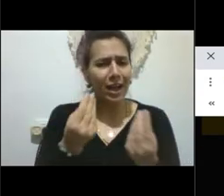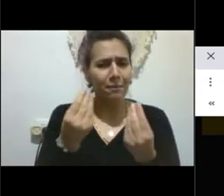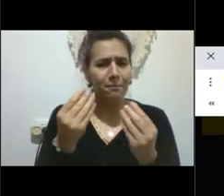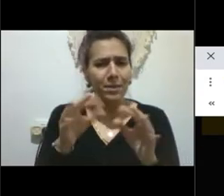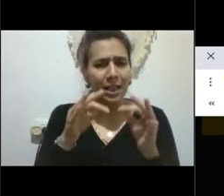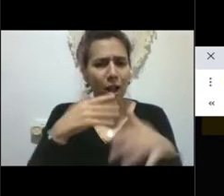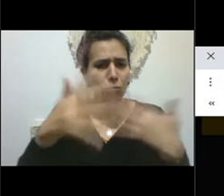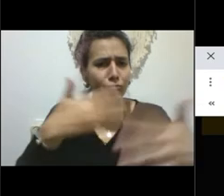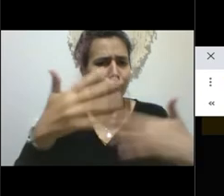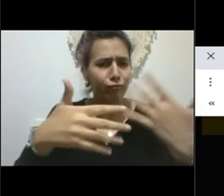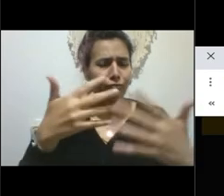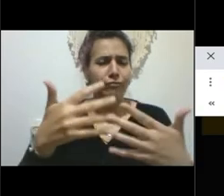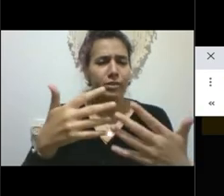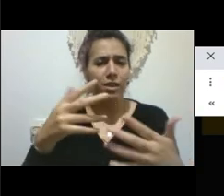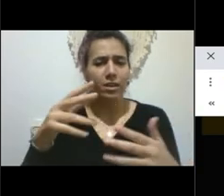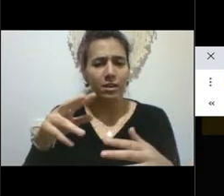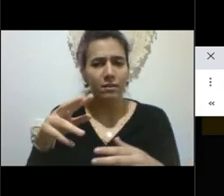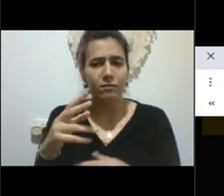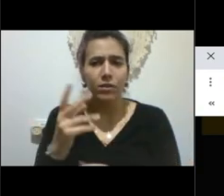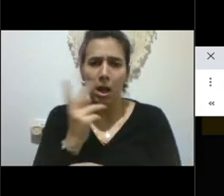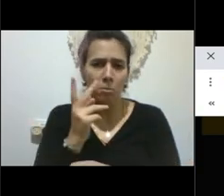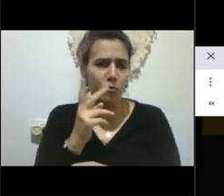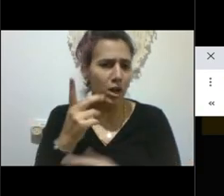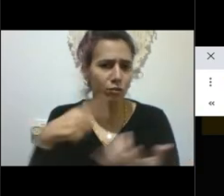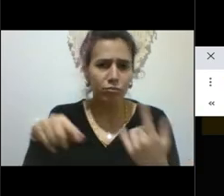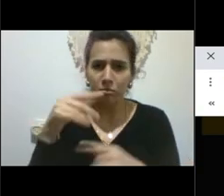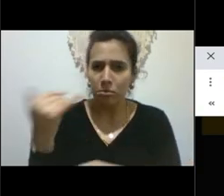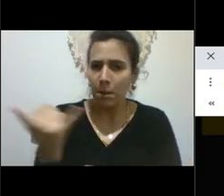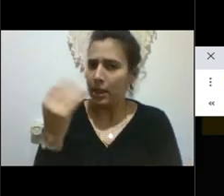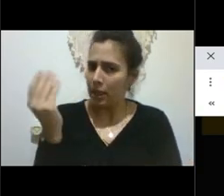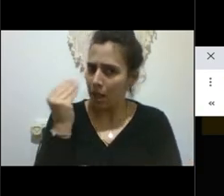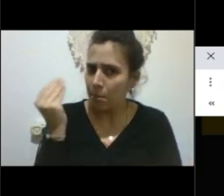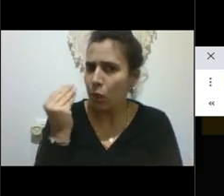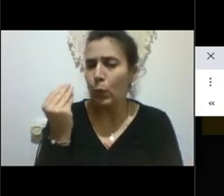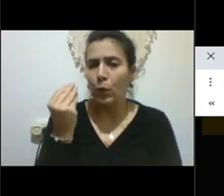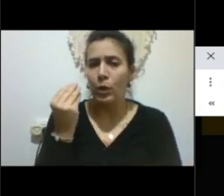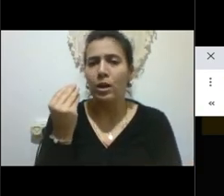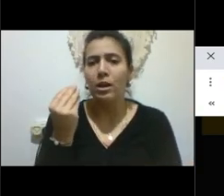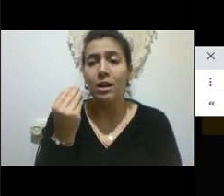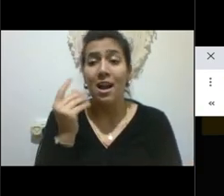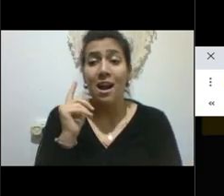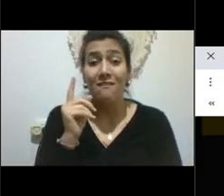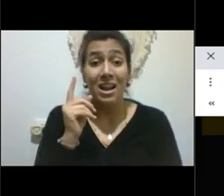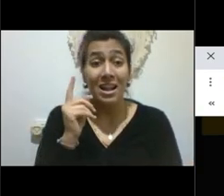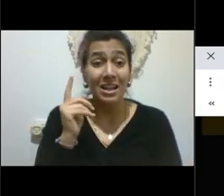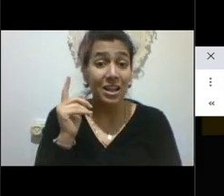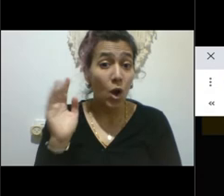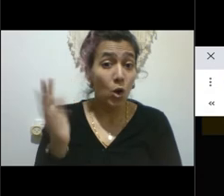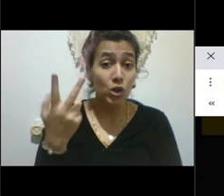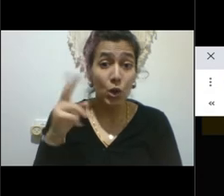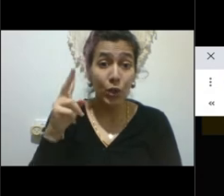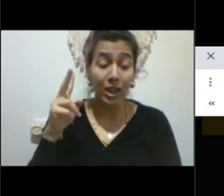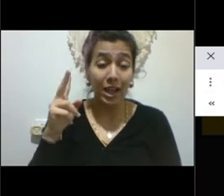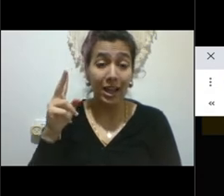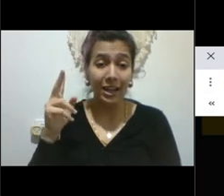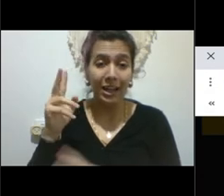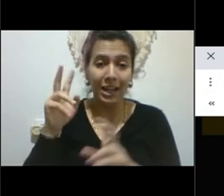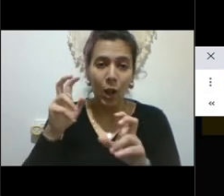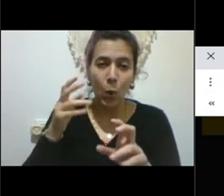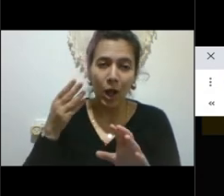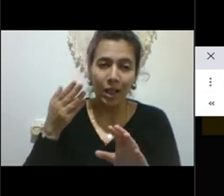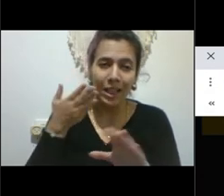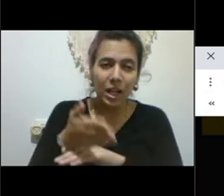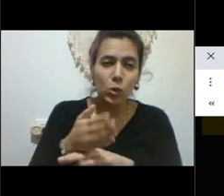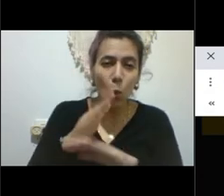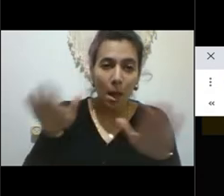תלמדו, וככל שאתם תטבלו יותר מהר במים, ככה אתם תלמדו יותר מהר, וככה אתם תעשו כסף, ככה